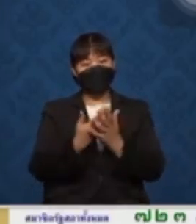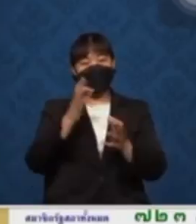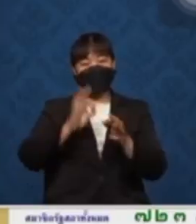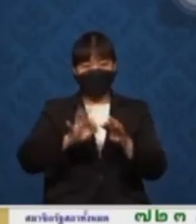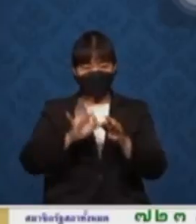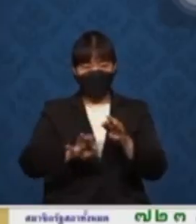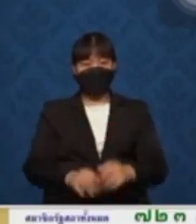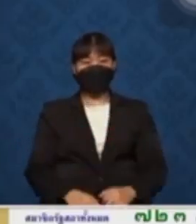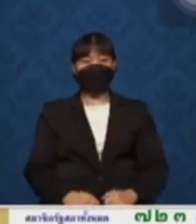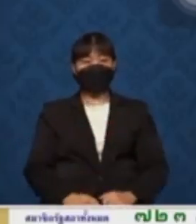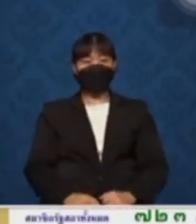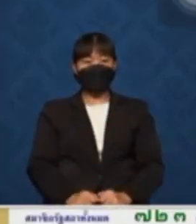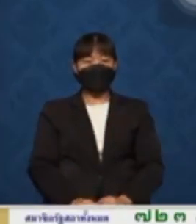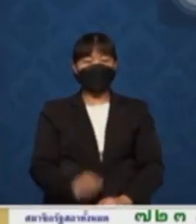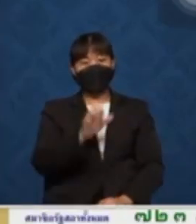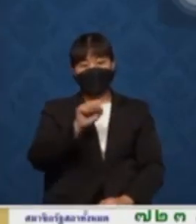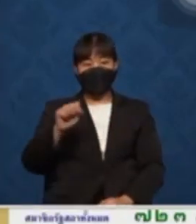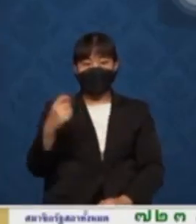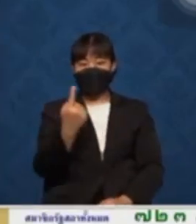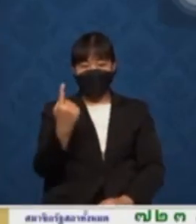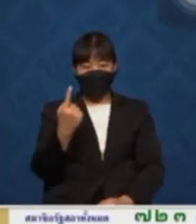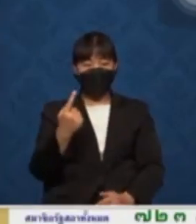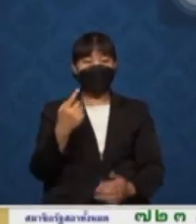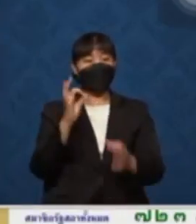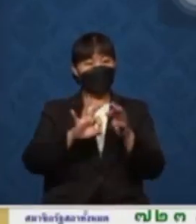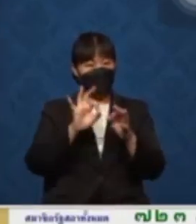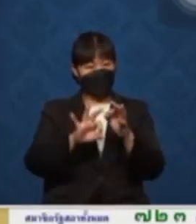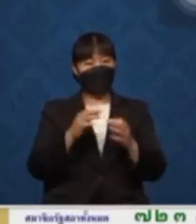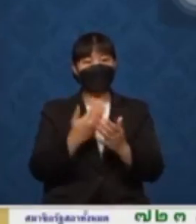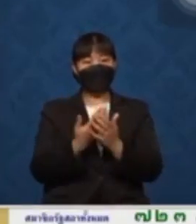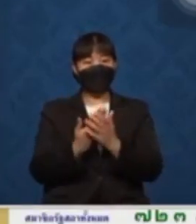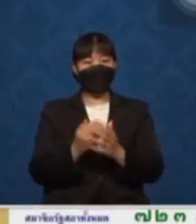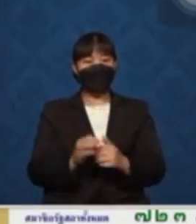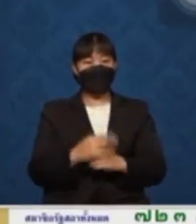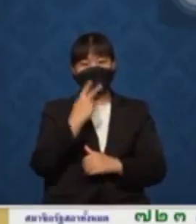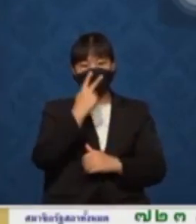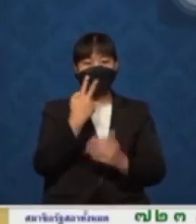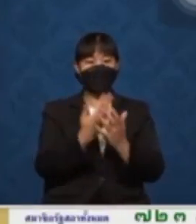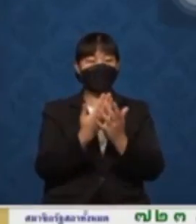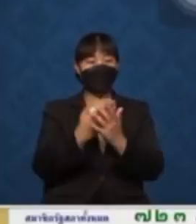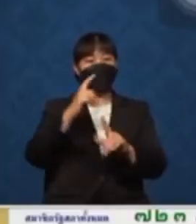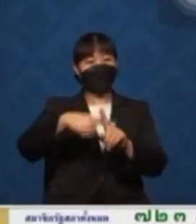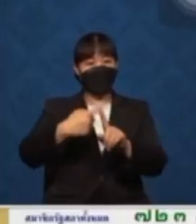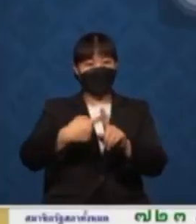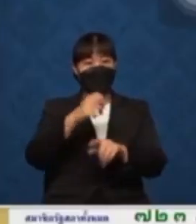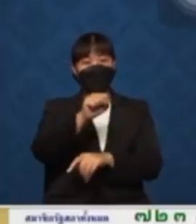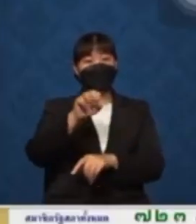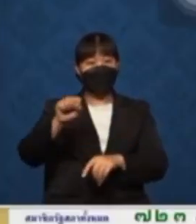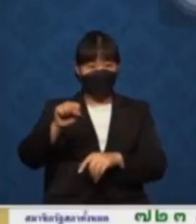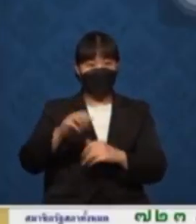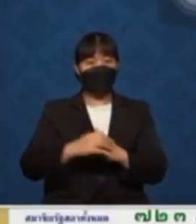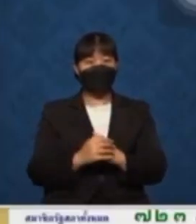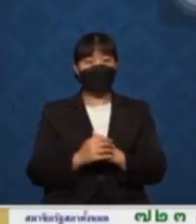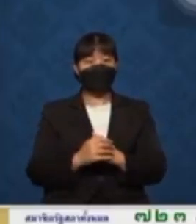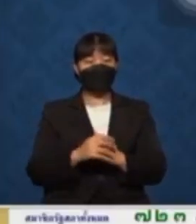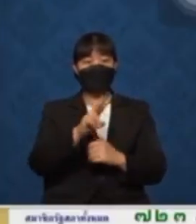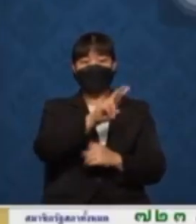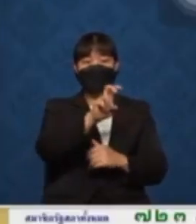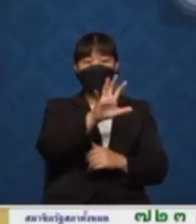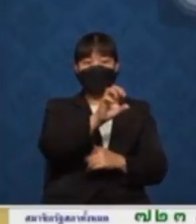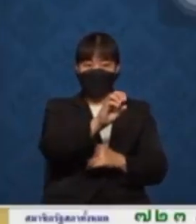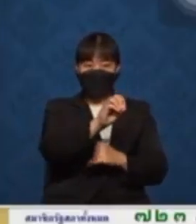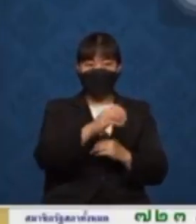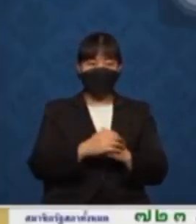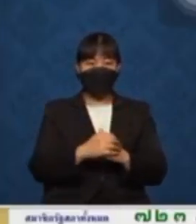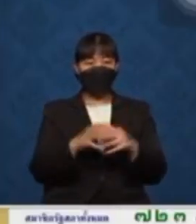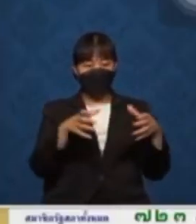ศผมก็ลองไปคำนวณดูนะครับว่าถ้าเราเอาแค่เฉพาะเงินเดือนก่อนแค่เงินเดือนของสมาชิกวุฒิสภา250คนบวกกับเงินเดือน